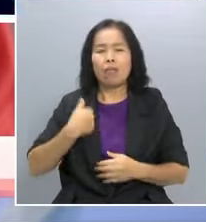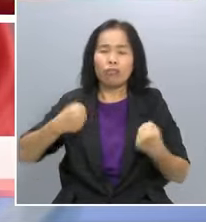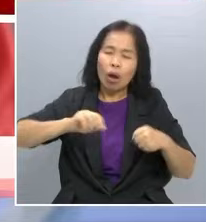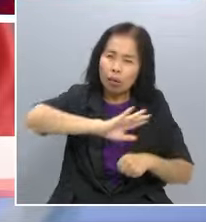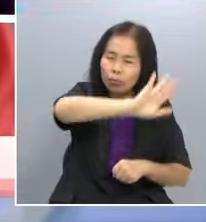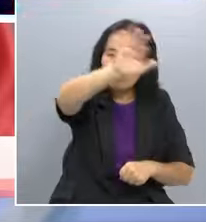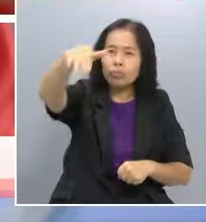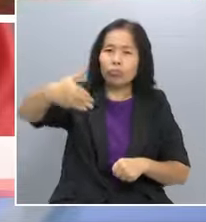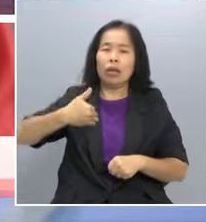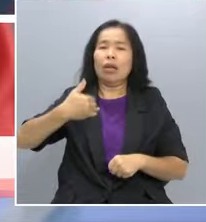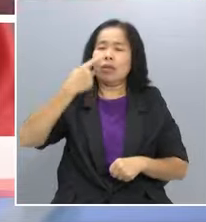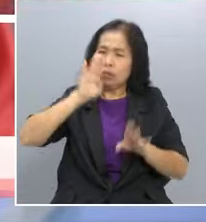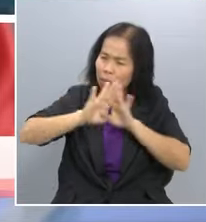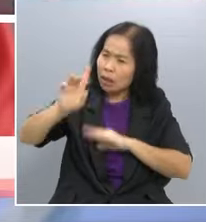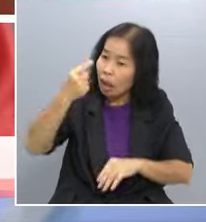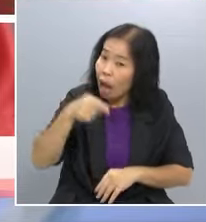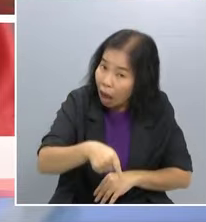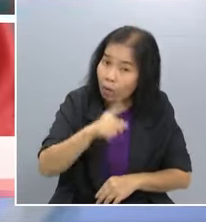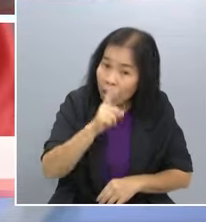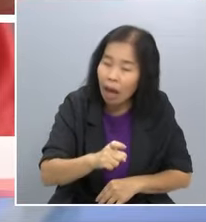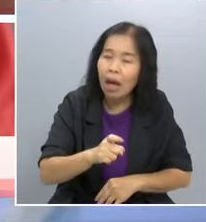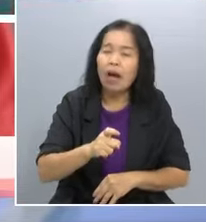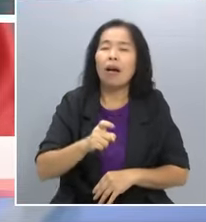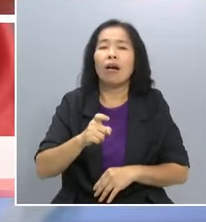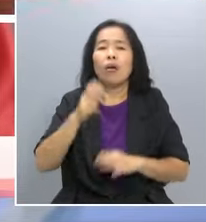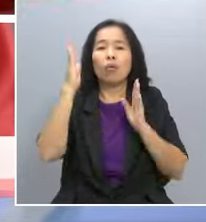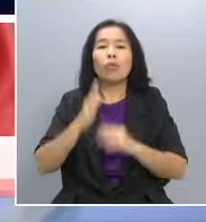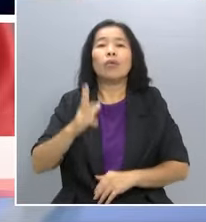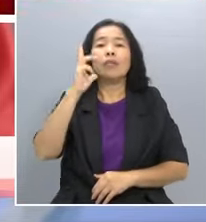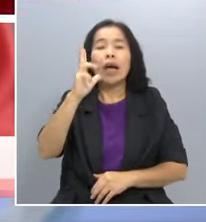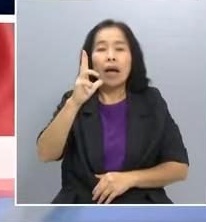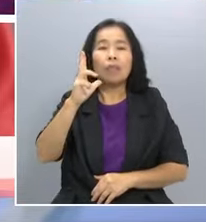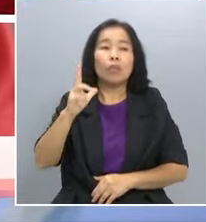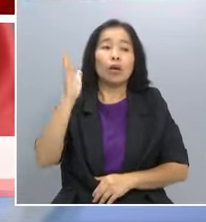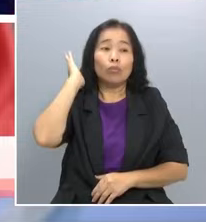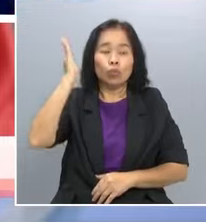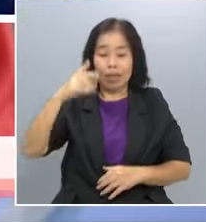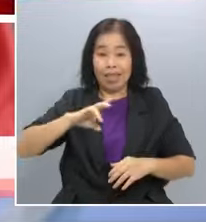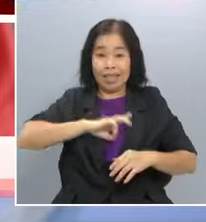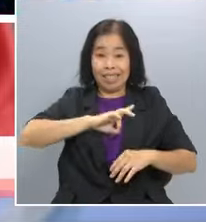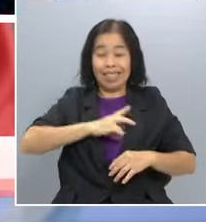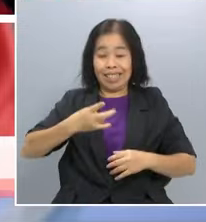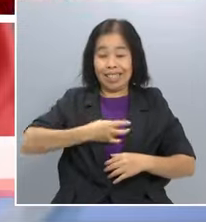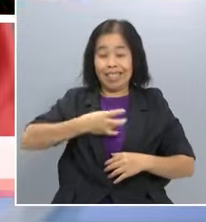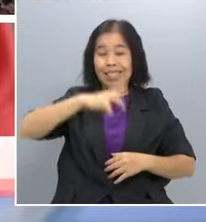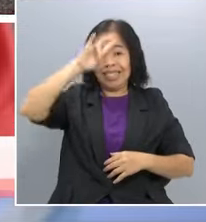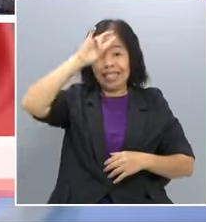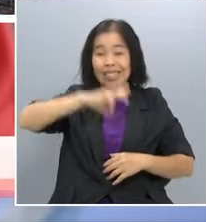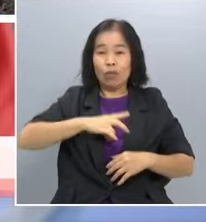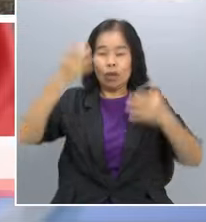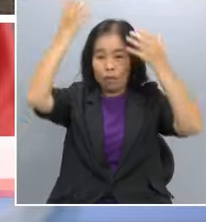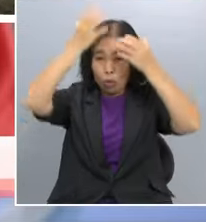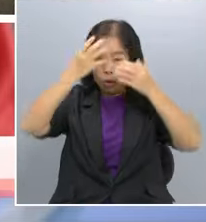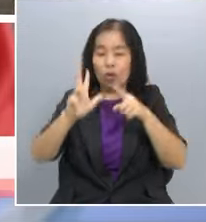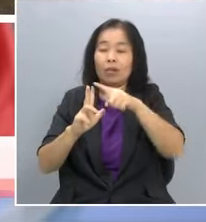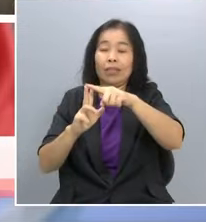ก็เปิดประตูออกมาดูใหม่ไอ้ลี่ตายเหรอตายมันนี่มา3คนคนขับน่ะใส่เสื้อเซเว่นแล้วก็ใส่หมวกกันน็อกไอ้คนกลางไม่ใส่หมว